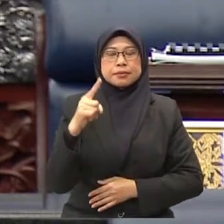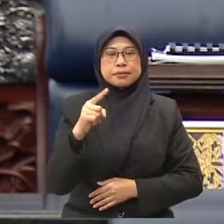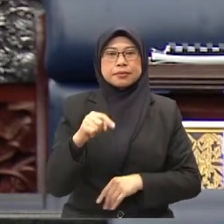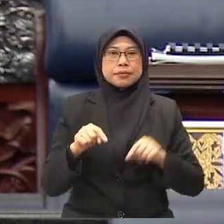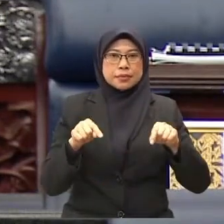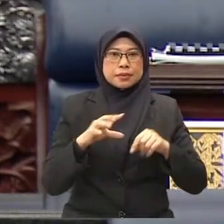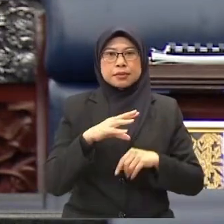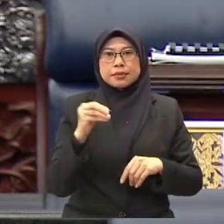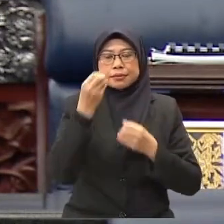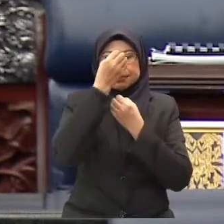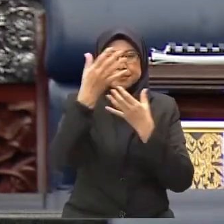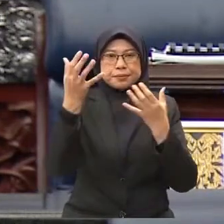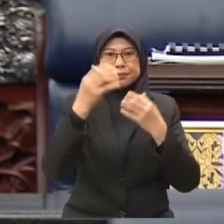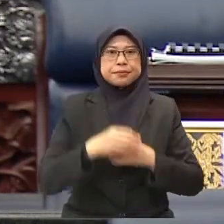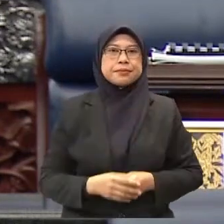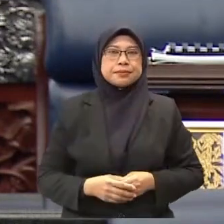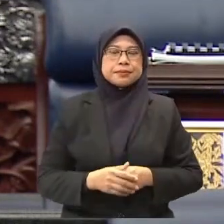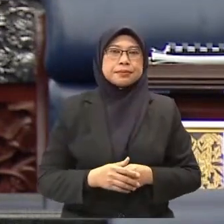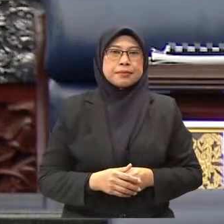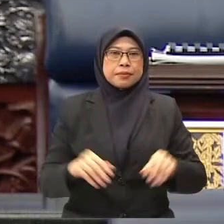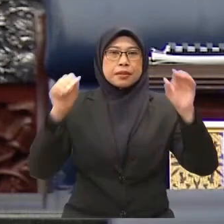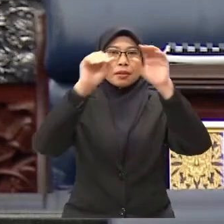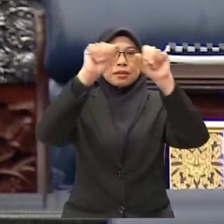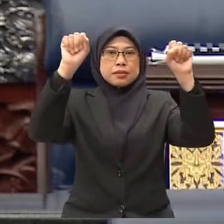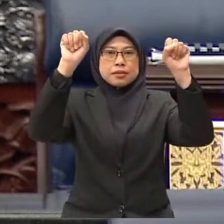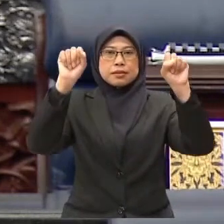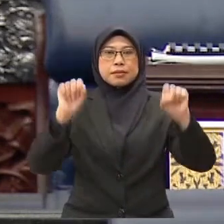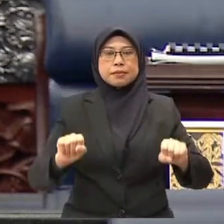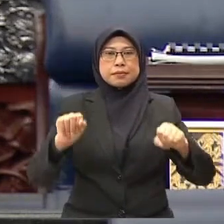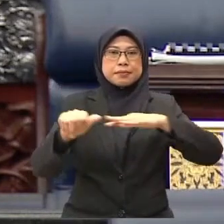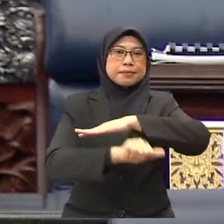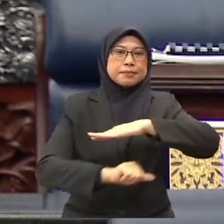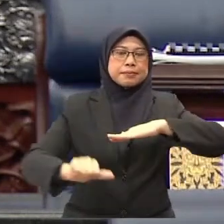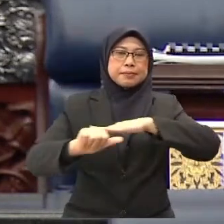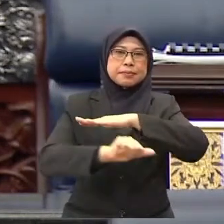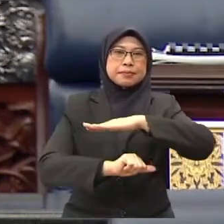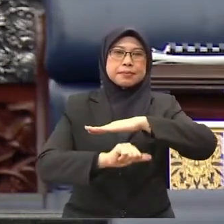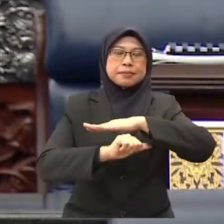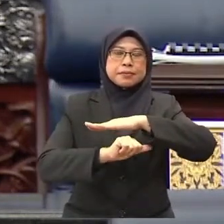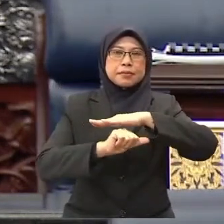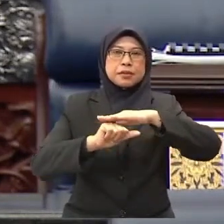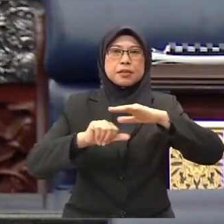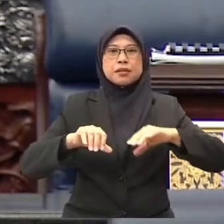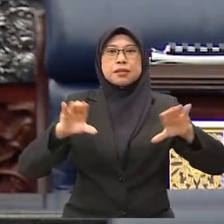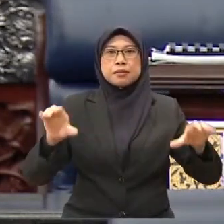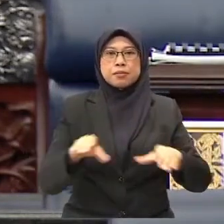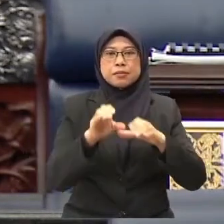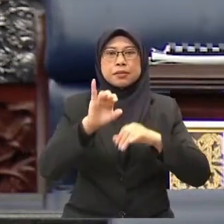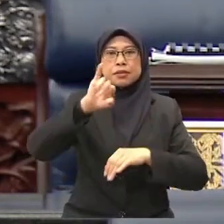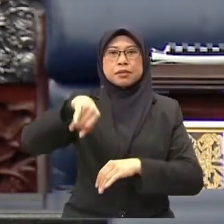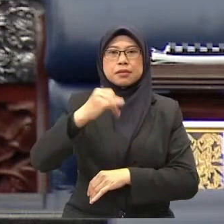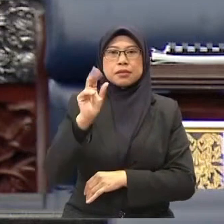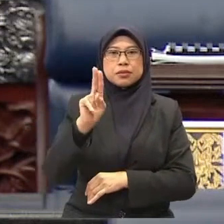ini. Dan untuk makluman bahawa sistem ini pada asasnya sebagaimana saya sebut dibangunkan oleh JUPEM